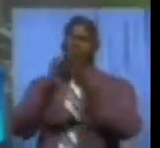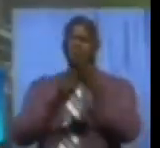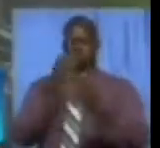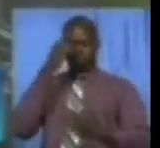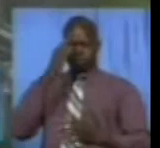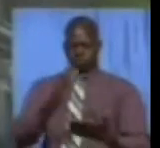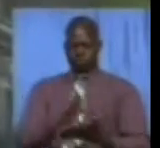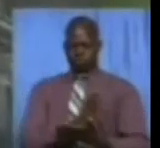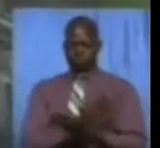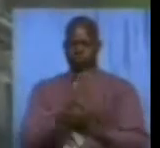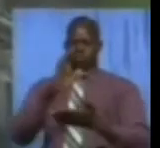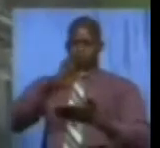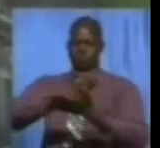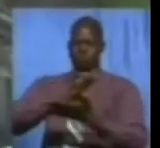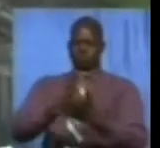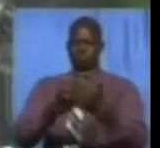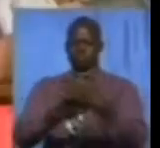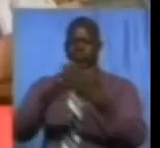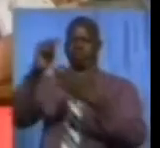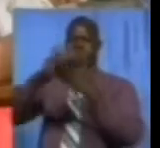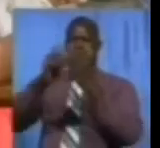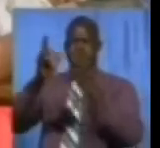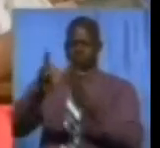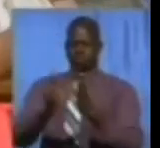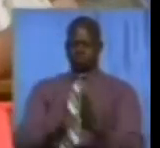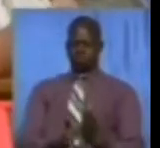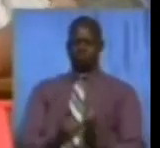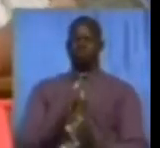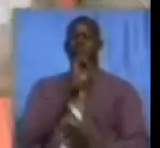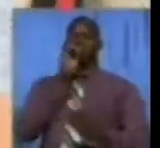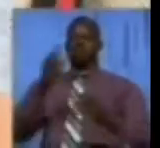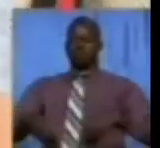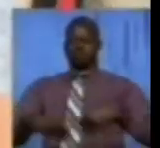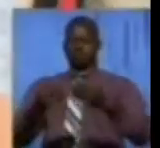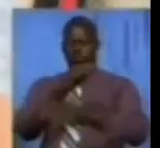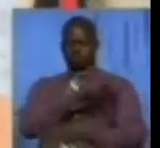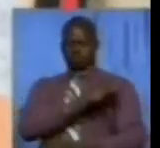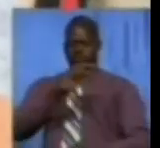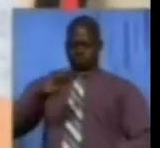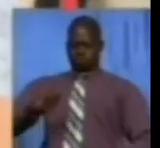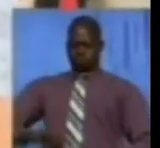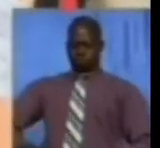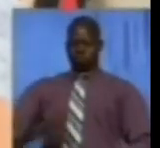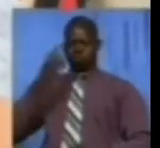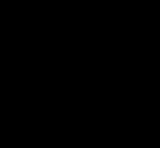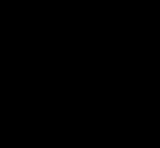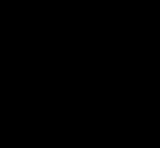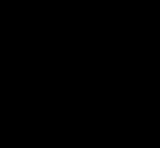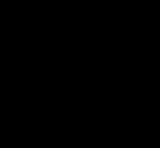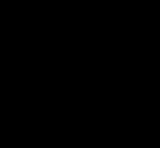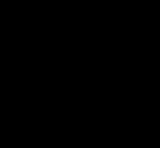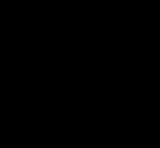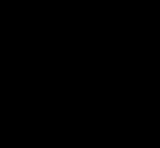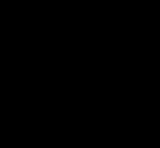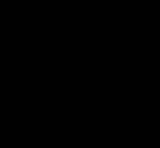le document d'avant projet de loi qui sera soumis à l'assemblée nationale pour validation